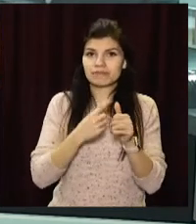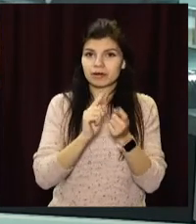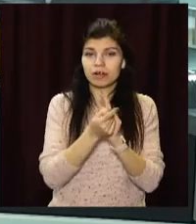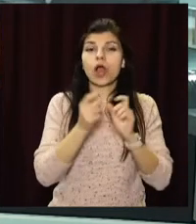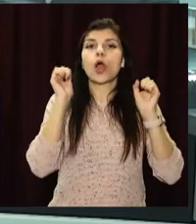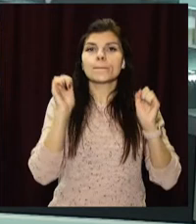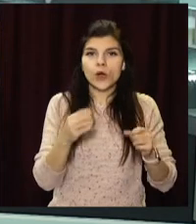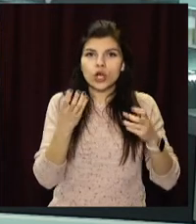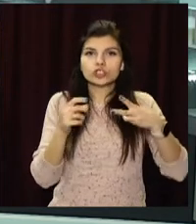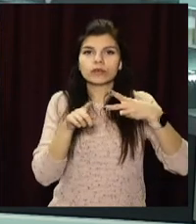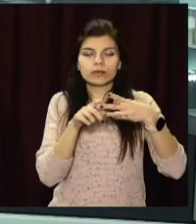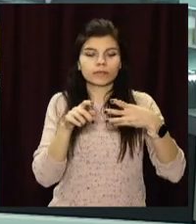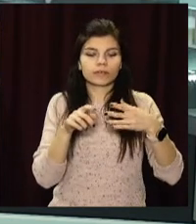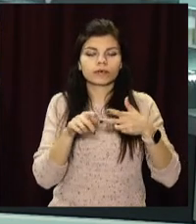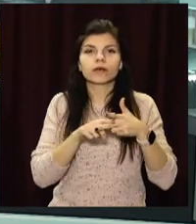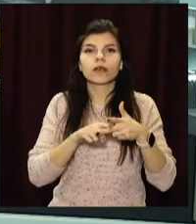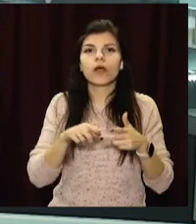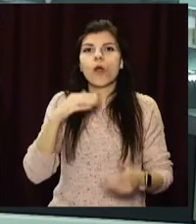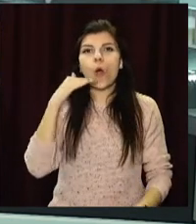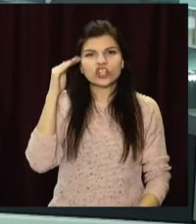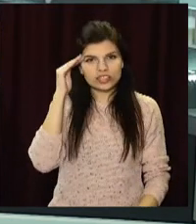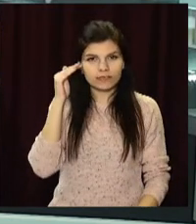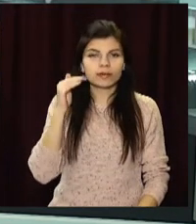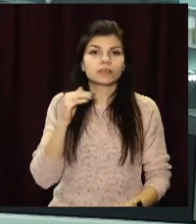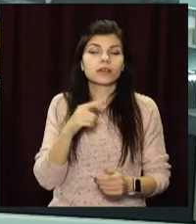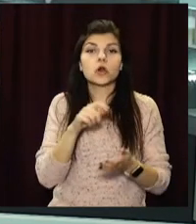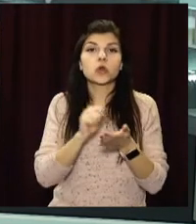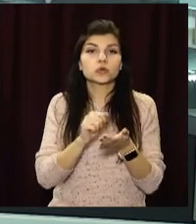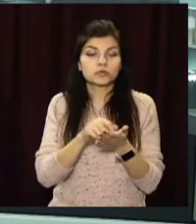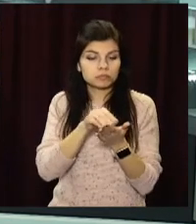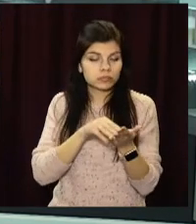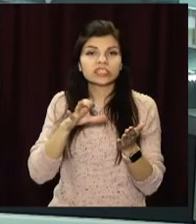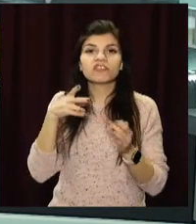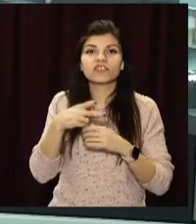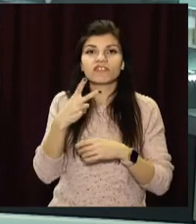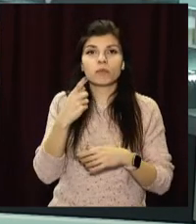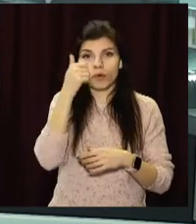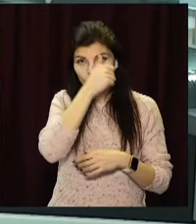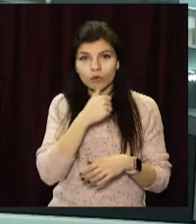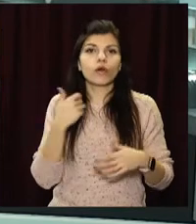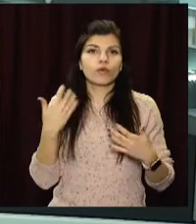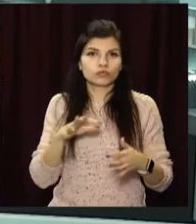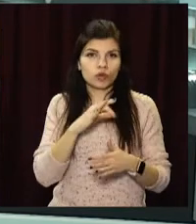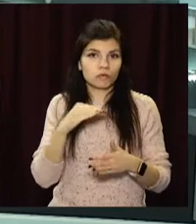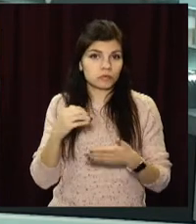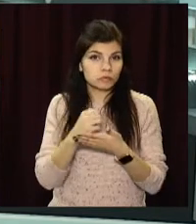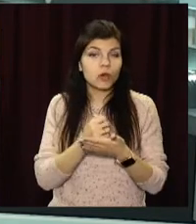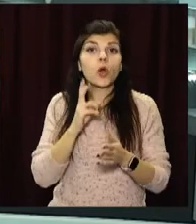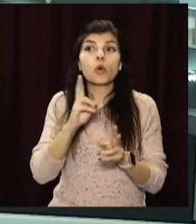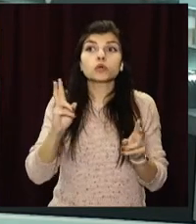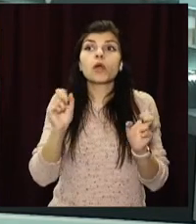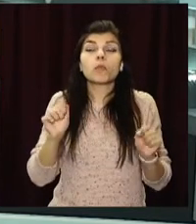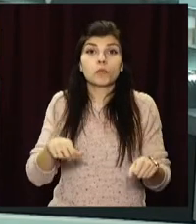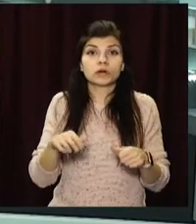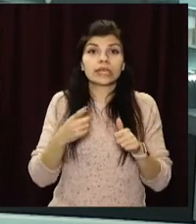матері. Відповідний законопроєкт ухвалила Верховна Рада. Документ набрав чинності з 2021 року. Хто і як зможе змінити ім'я